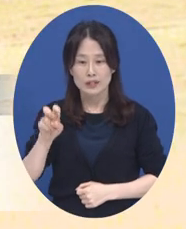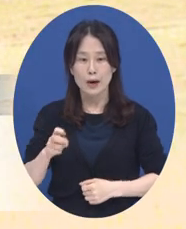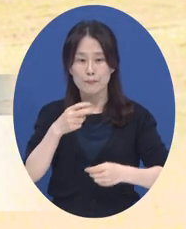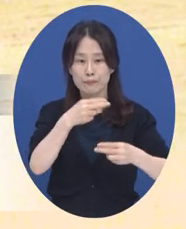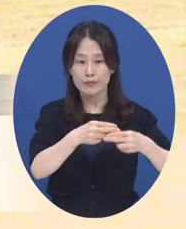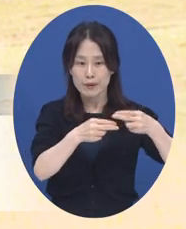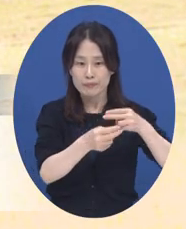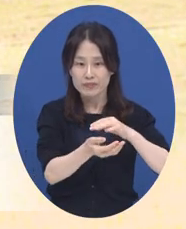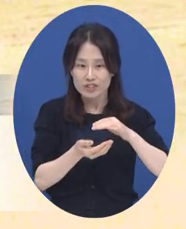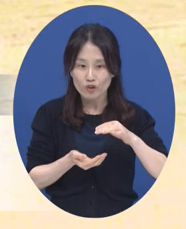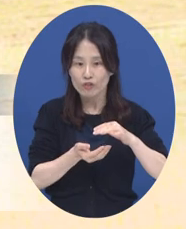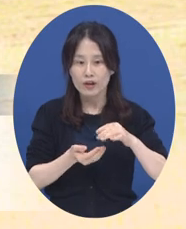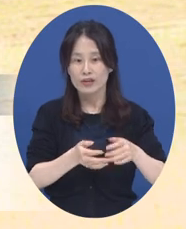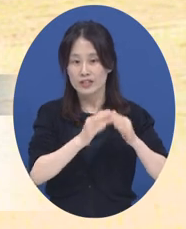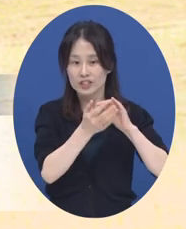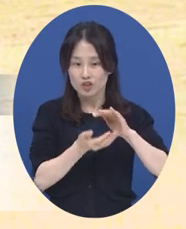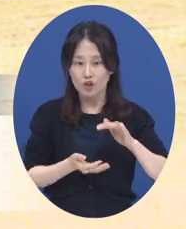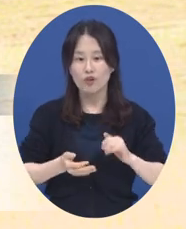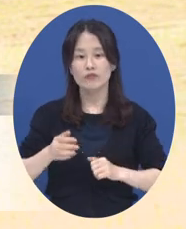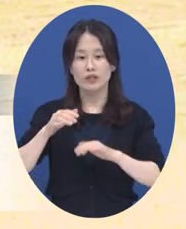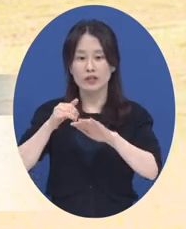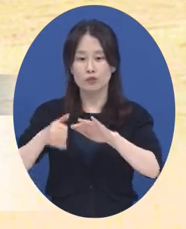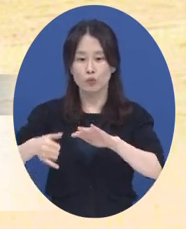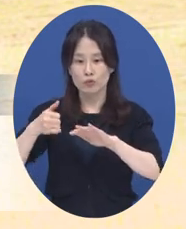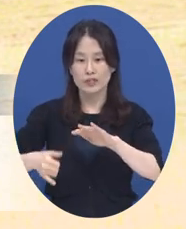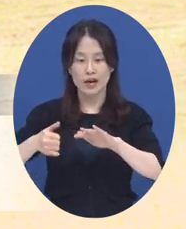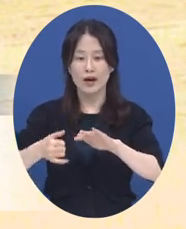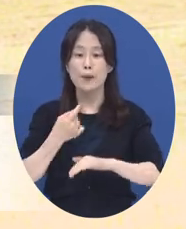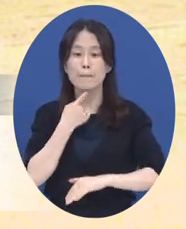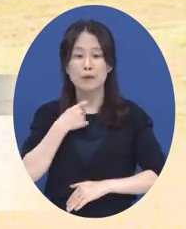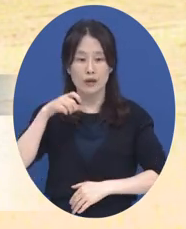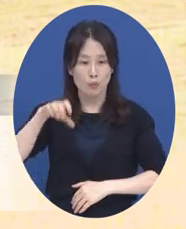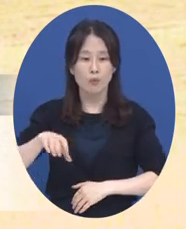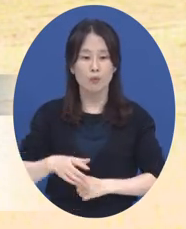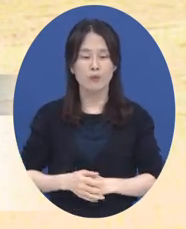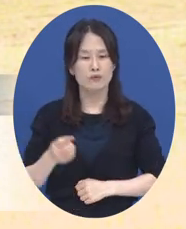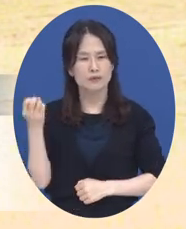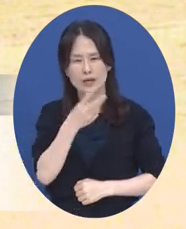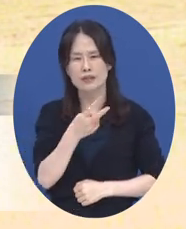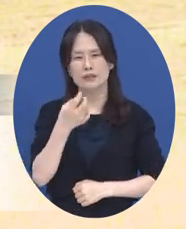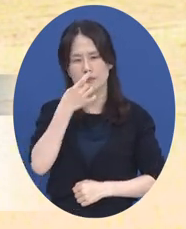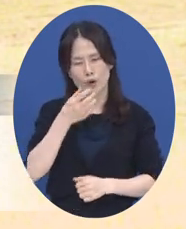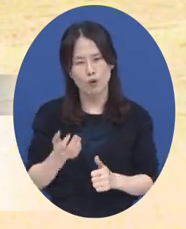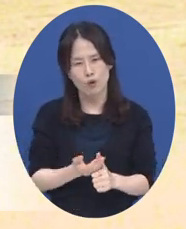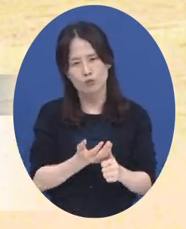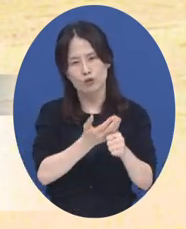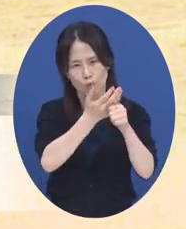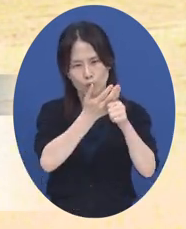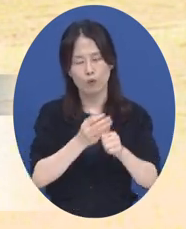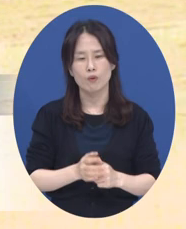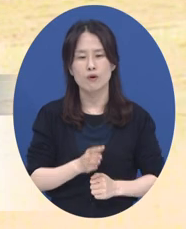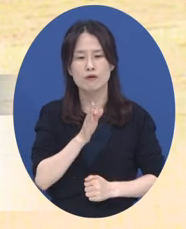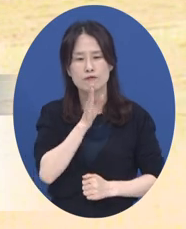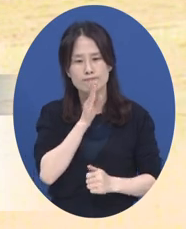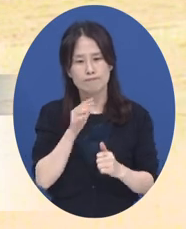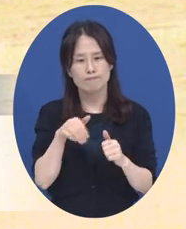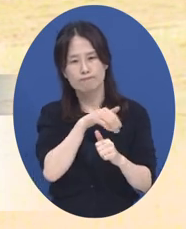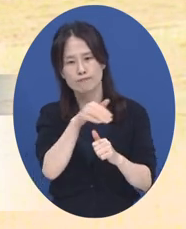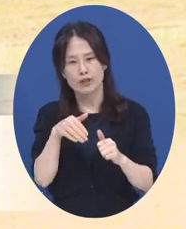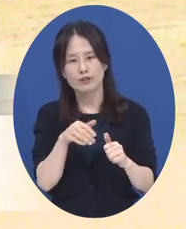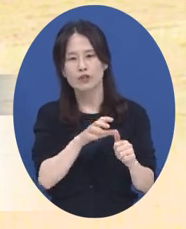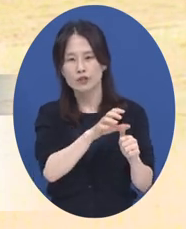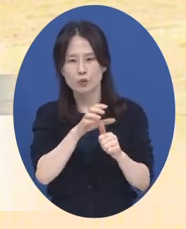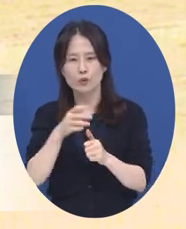농민들이 연천군 농민들이 농사를 했던 지역입니다 이렇게 다시 그 아 벼가 생 살이 돼서